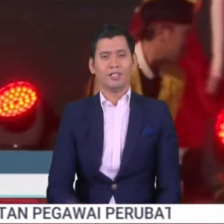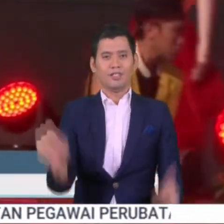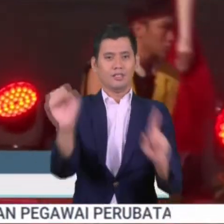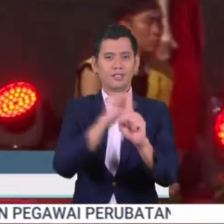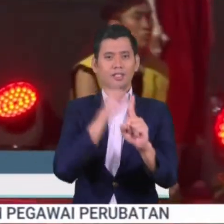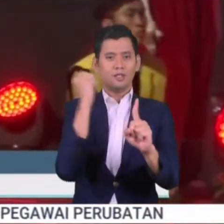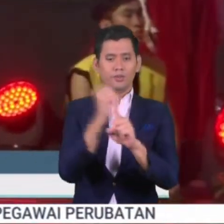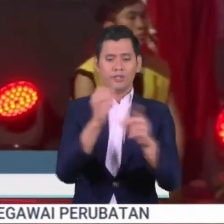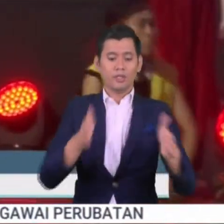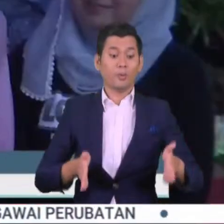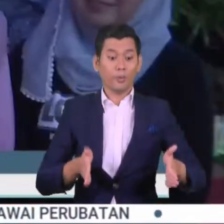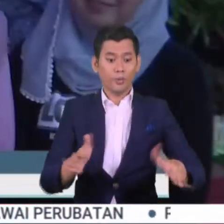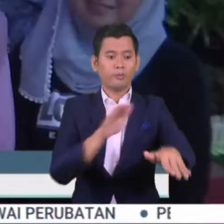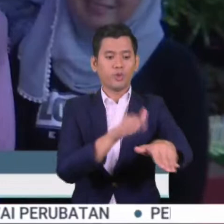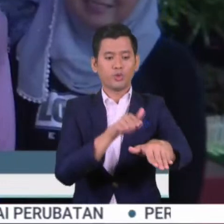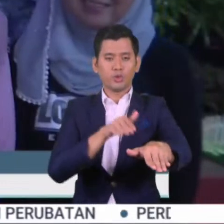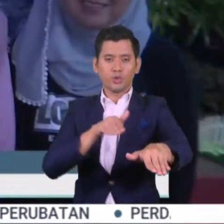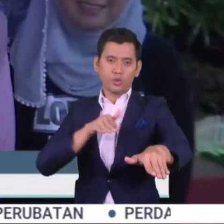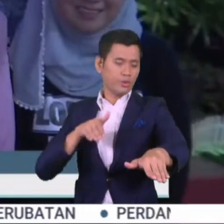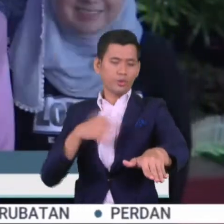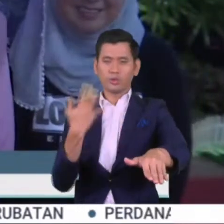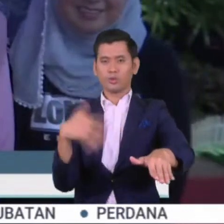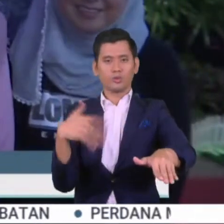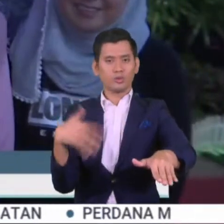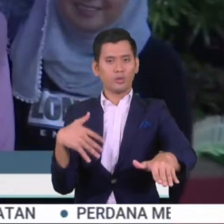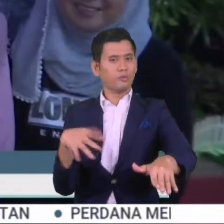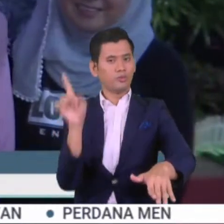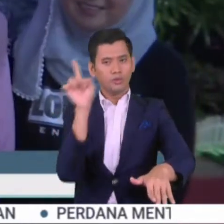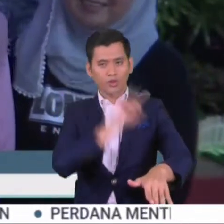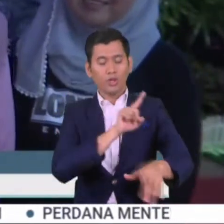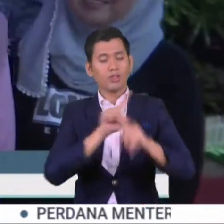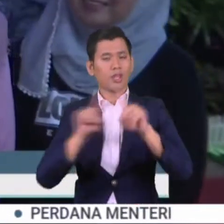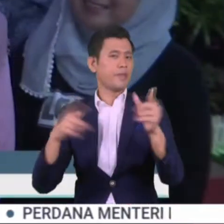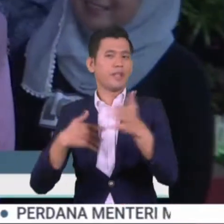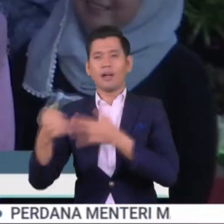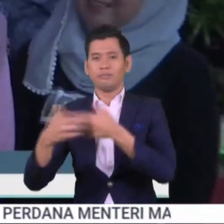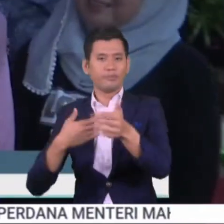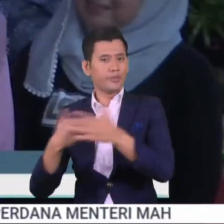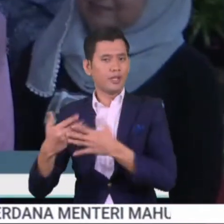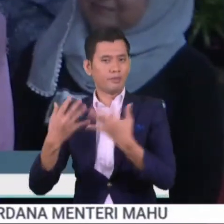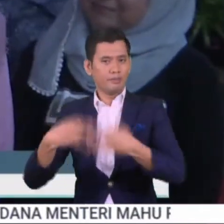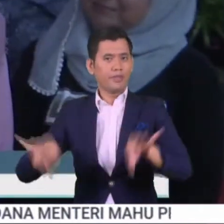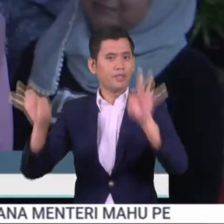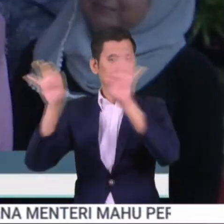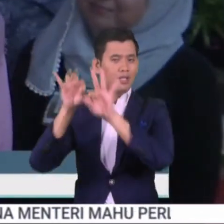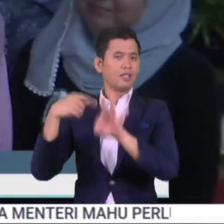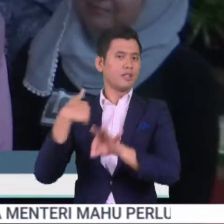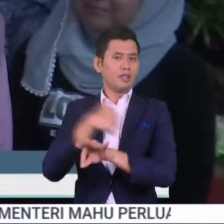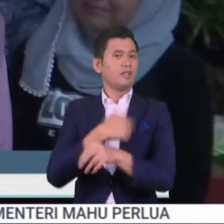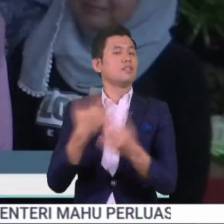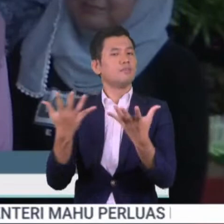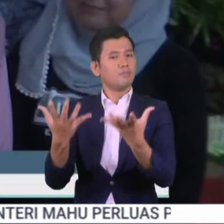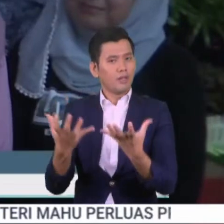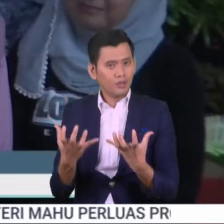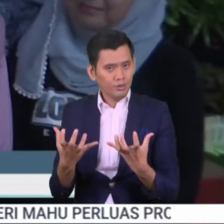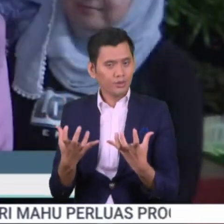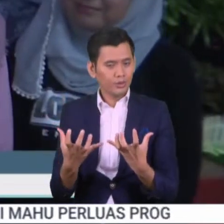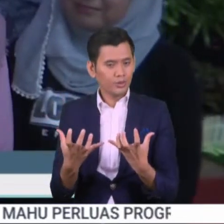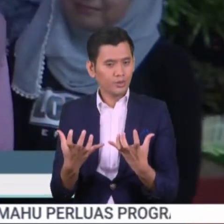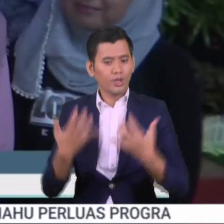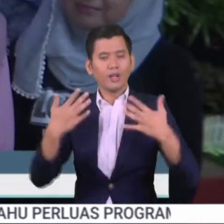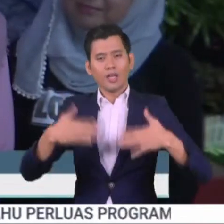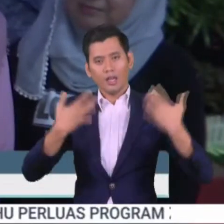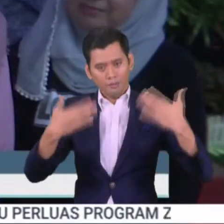keadaan lalu lintas memang sesak, tetapi itulah yang kita sebenarnya bererti meriah